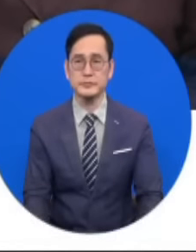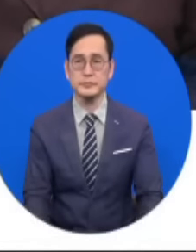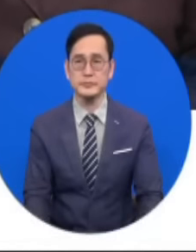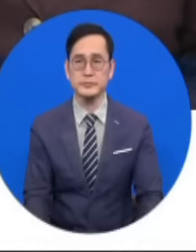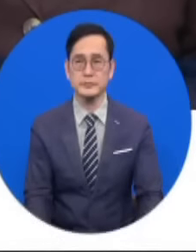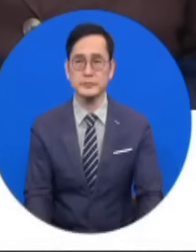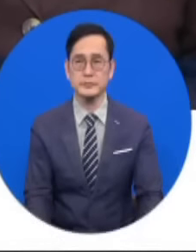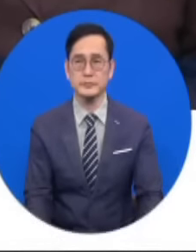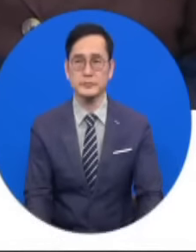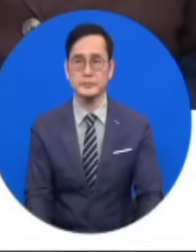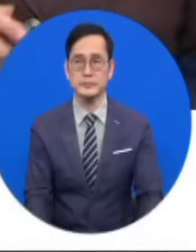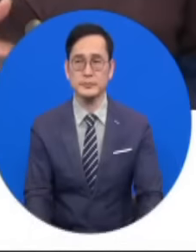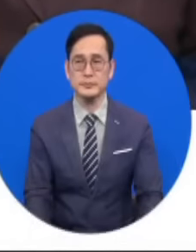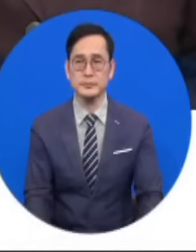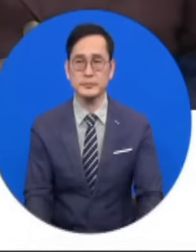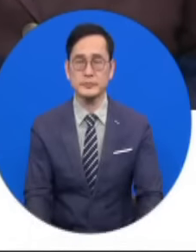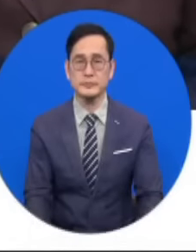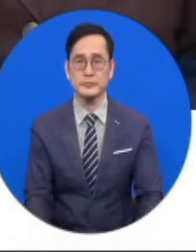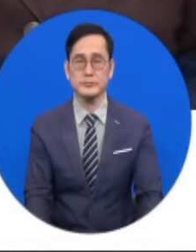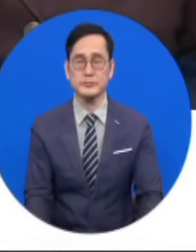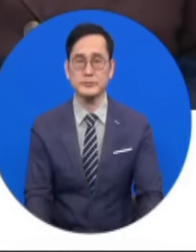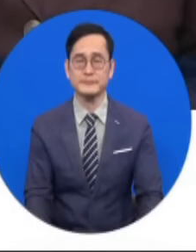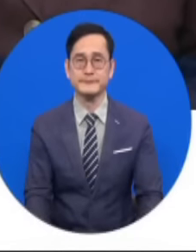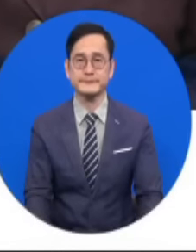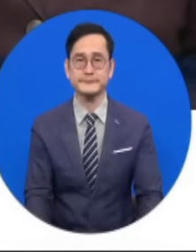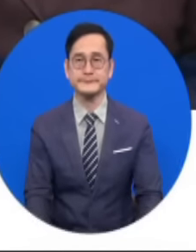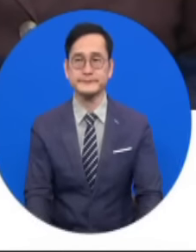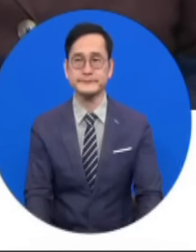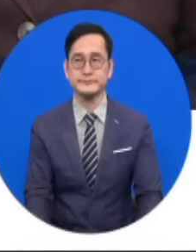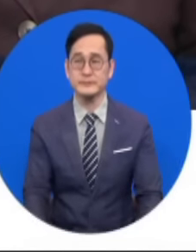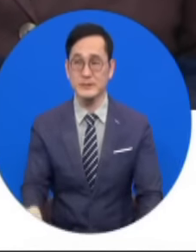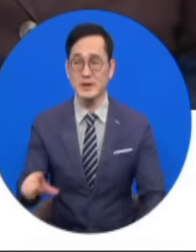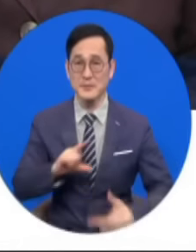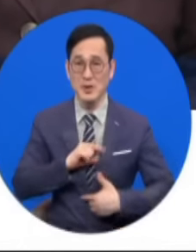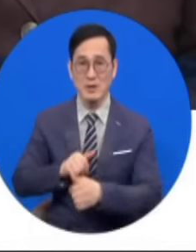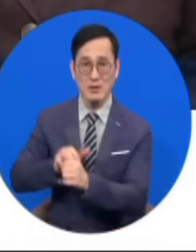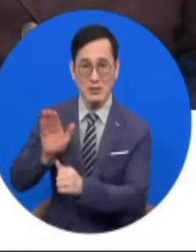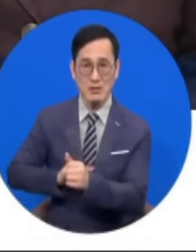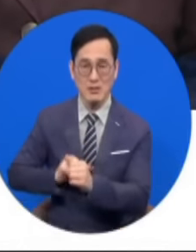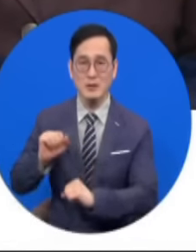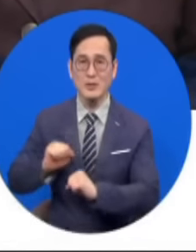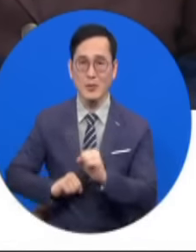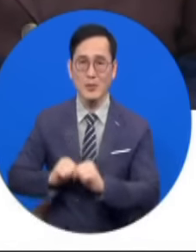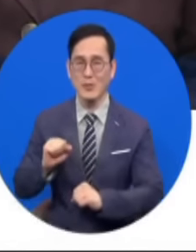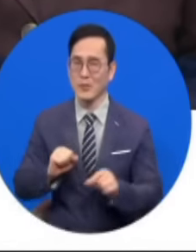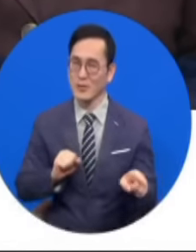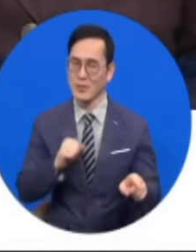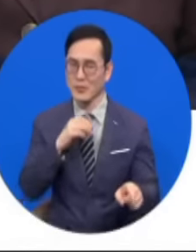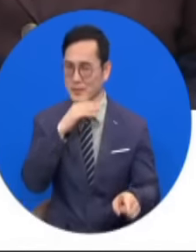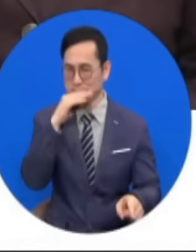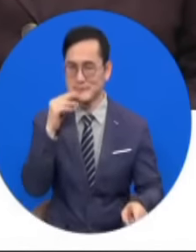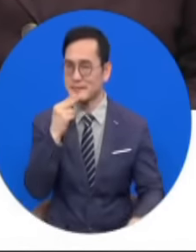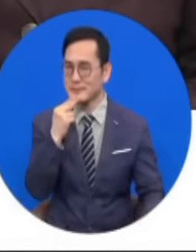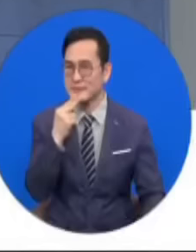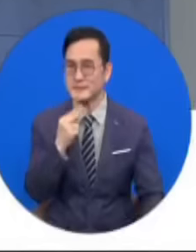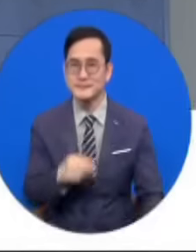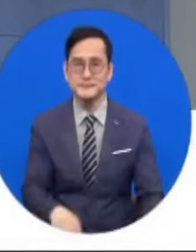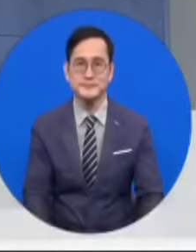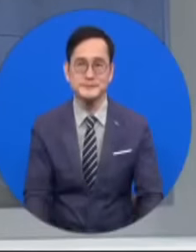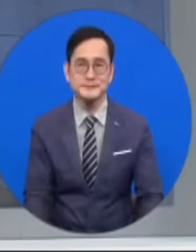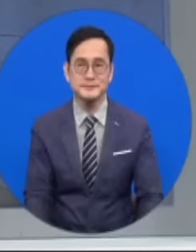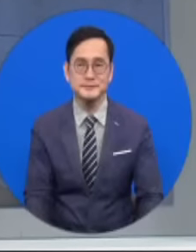유관 표명이라고 해야 되겠죠 이거 굉장히 본인의 뭐 명예와 관련된 문제 아닙니까 예 법사위에서